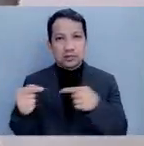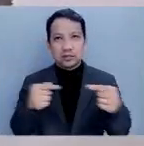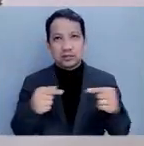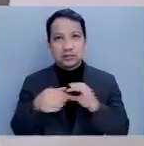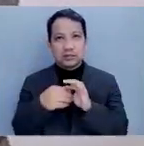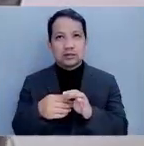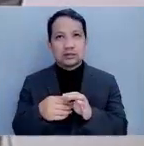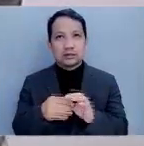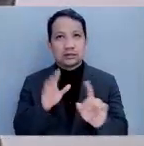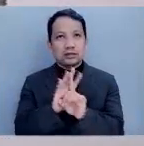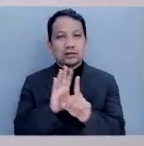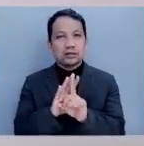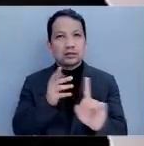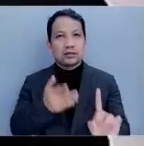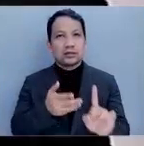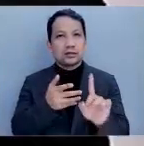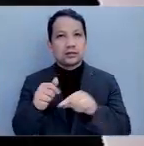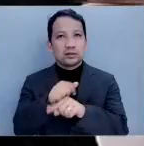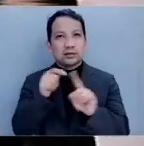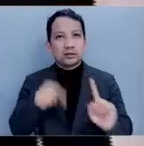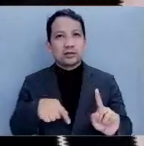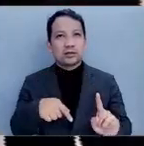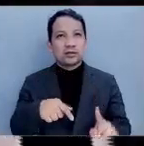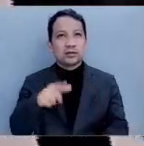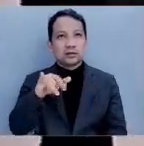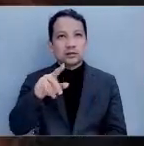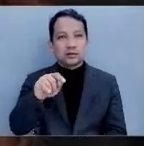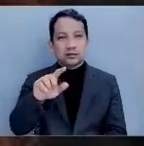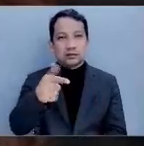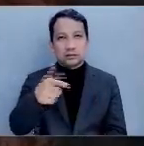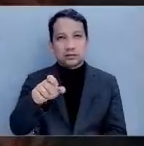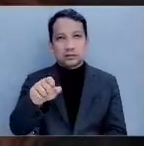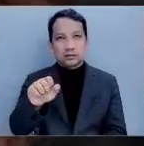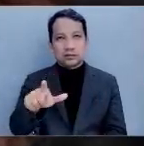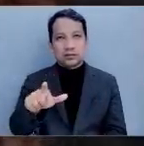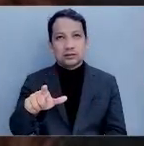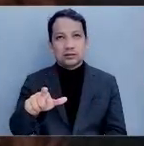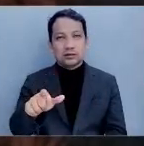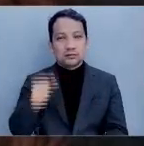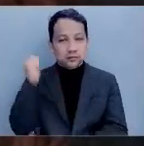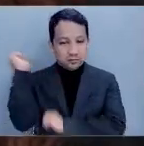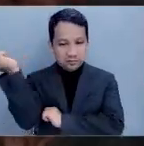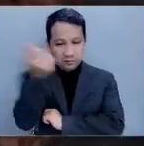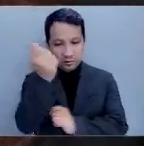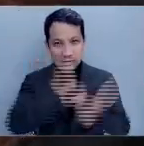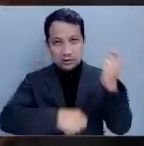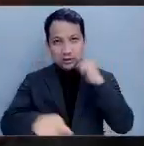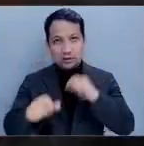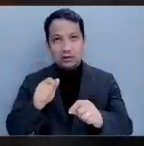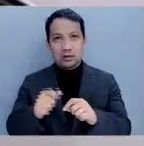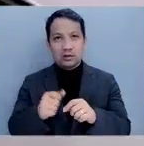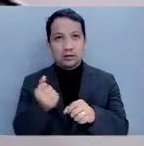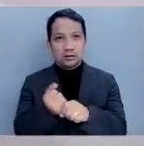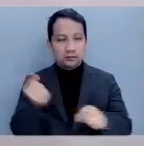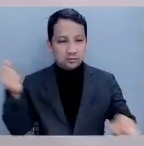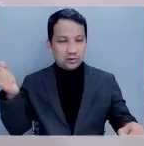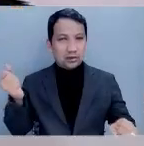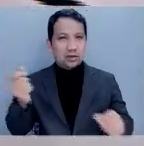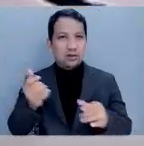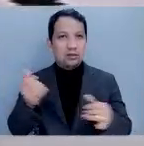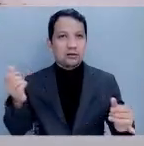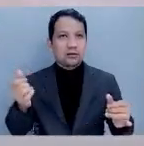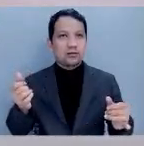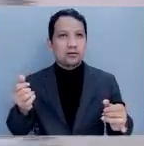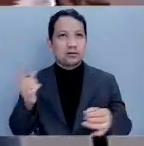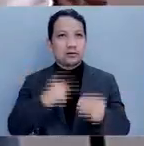ang renowned martial arts trainer na si Erwin Tagle. Trained for arnis, yung short stick and then long stick. Tapos chinek